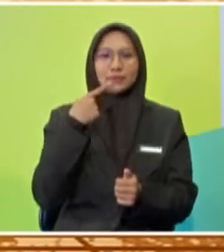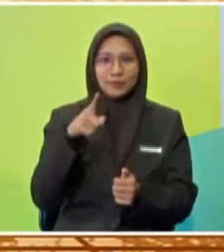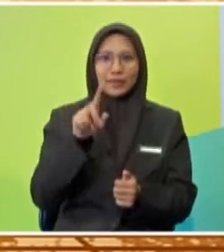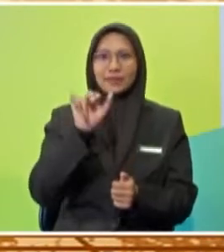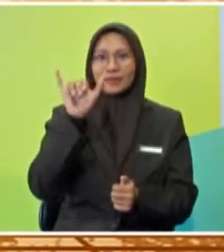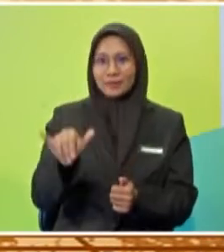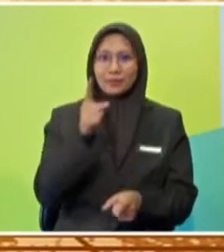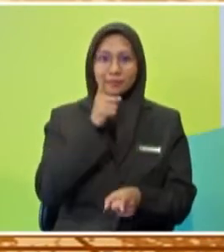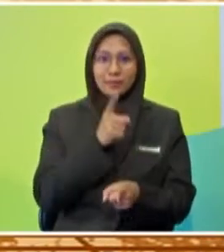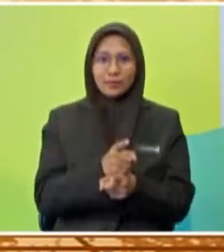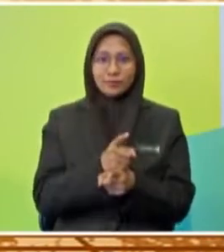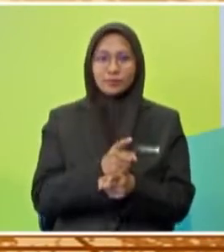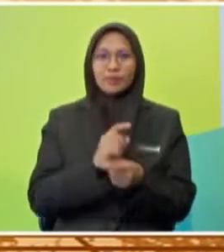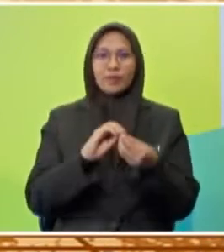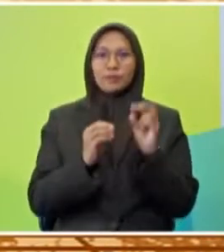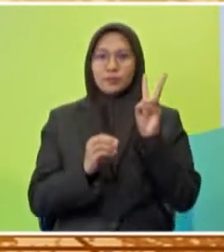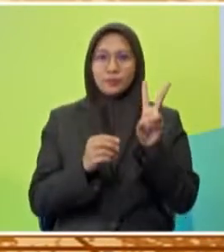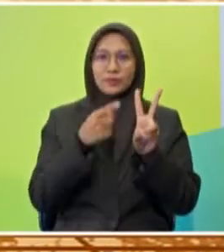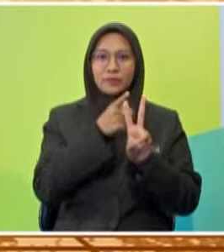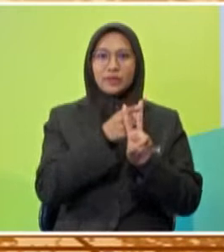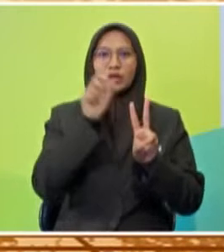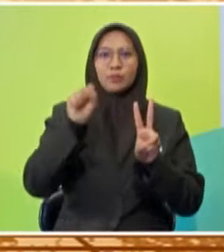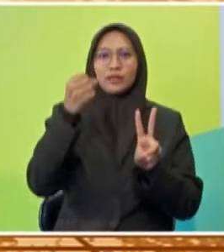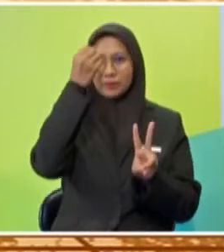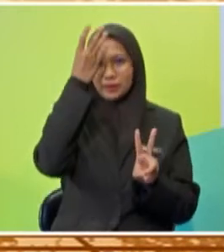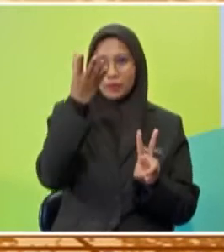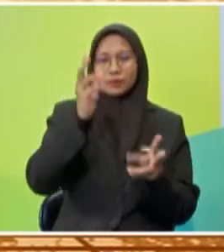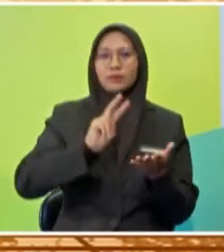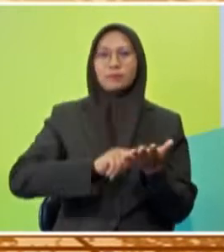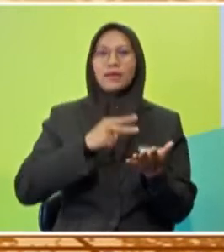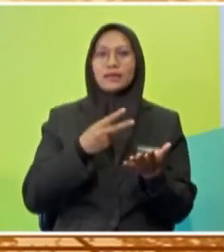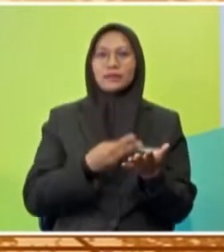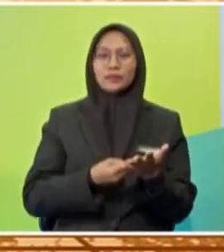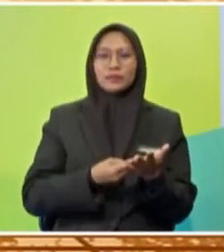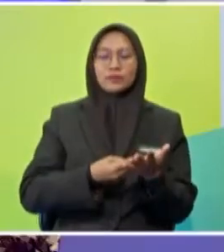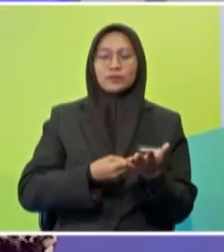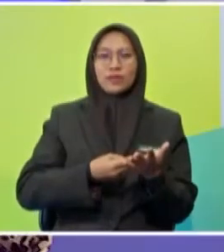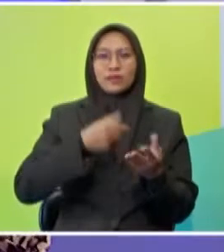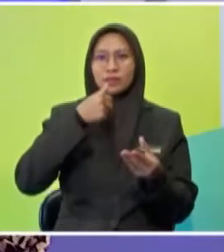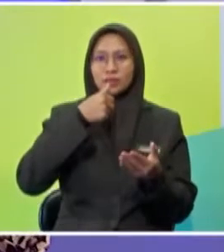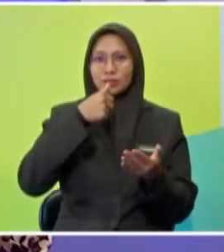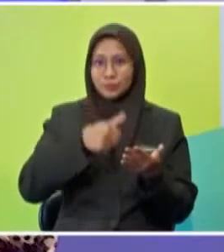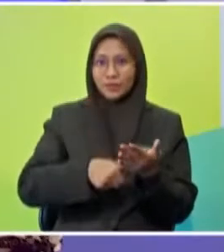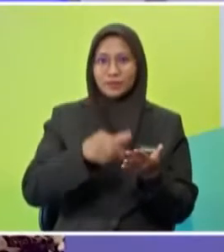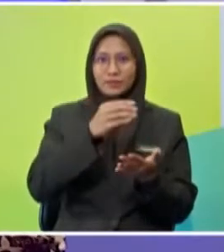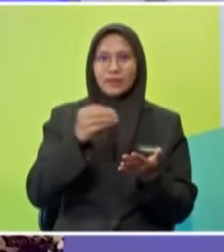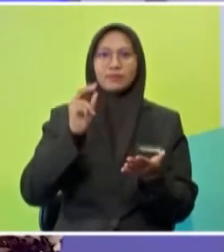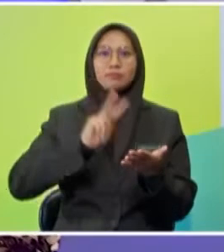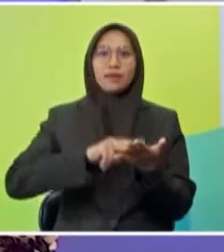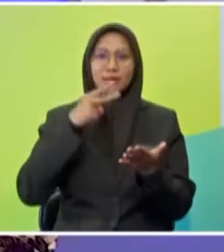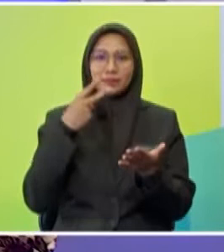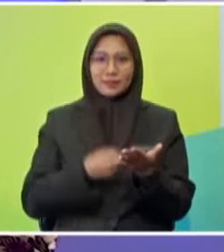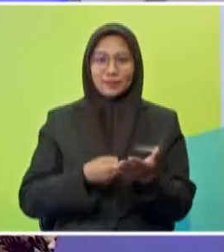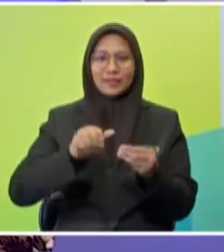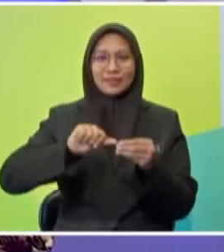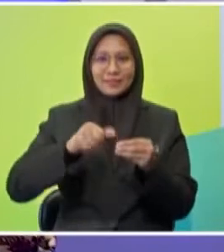dapat memberikan maksud tersurat dan tersirat daripada bahan. Jadi sebelum cikgu teruskan sesi pembelajaran kita pada hari ini, izinkan